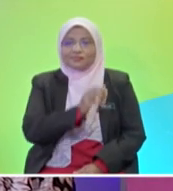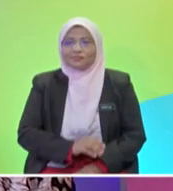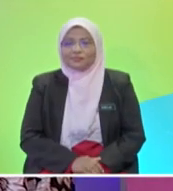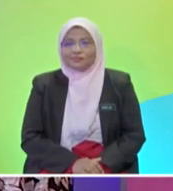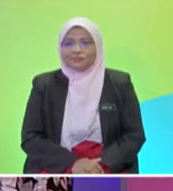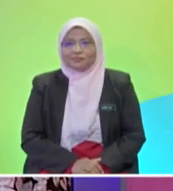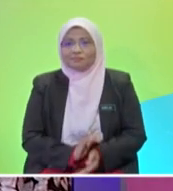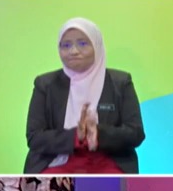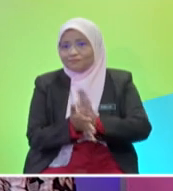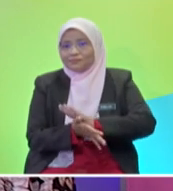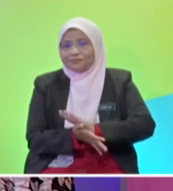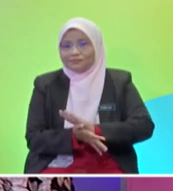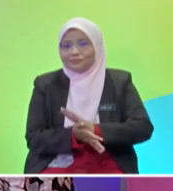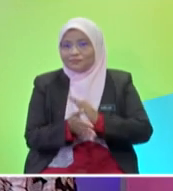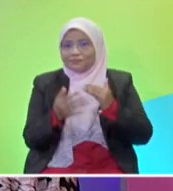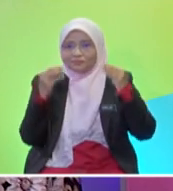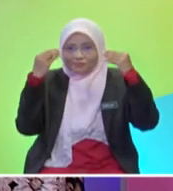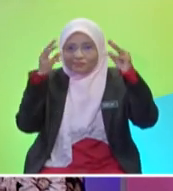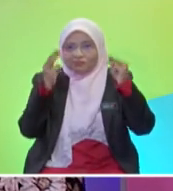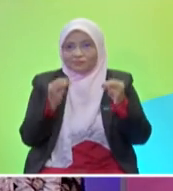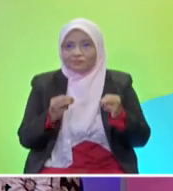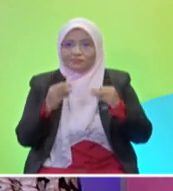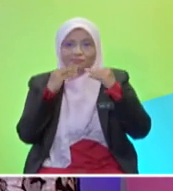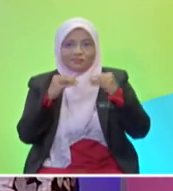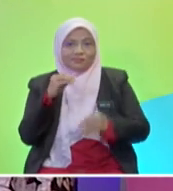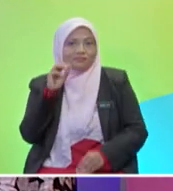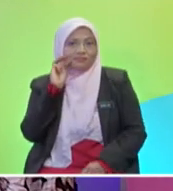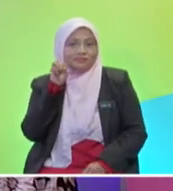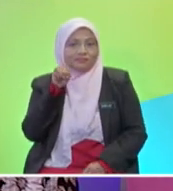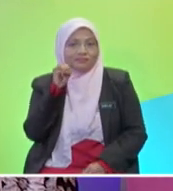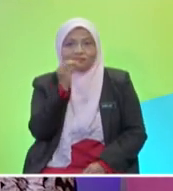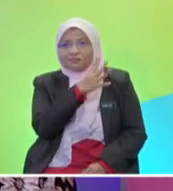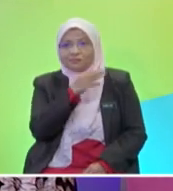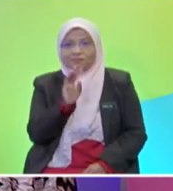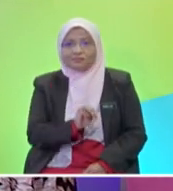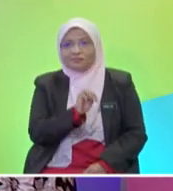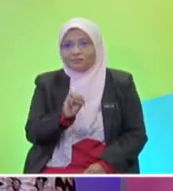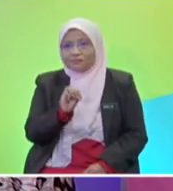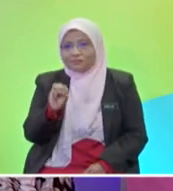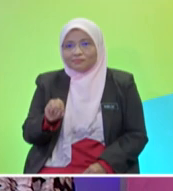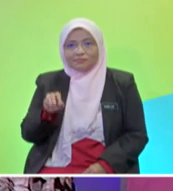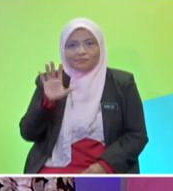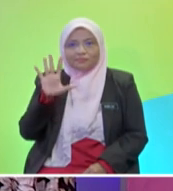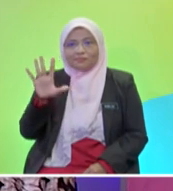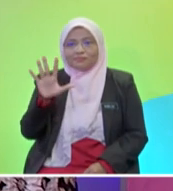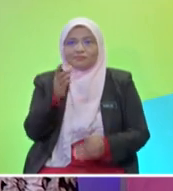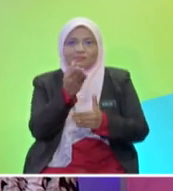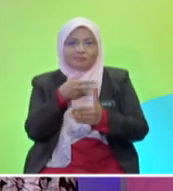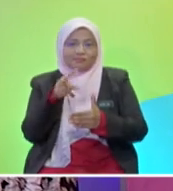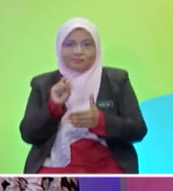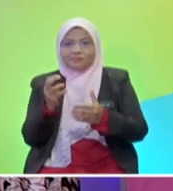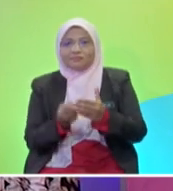Jadi cikgu nak ajar Mira dan murid-murid lima bahagian tumbuh-tumbuhan. Kita akan